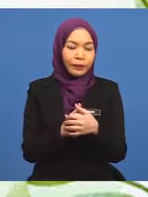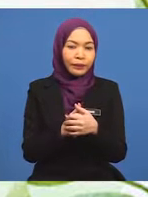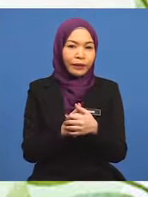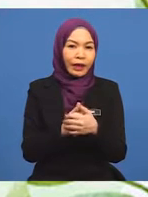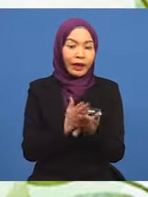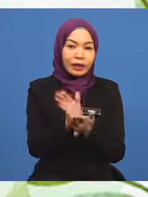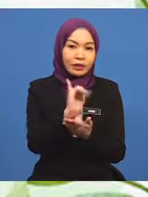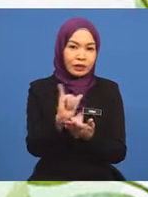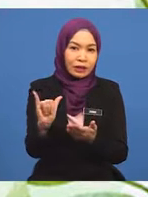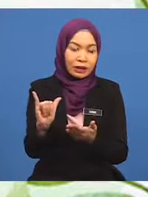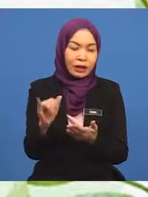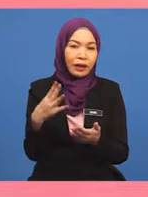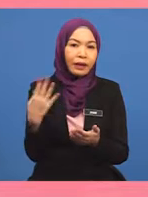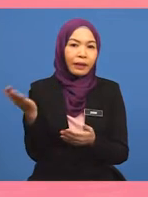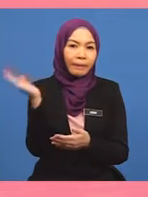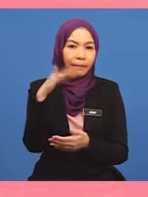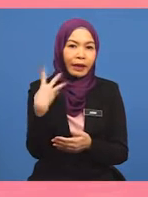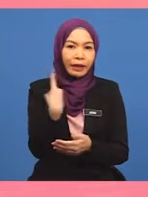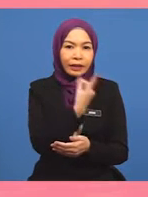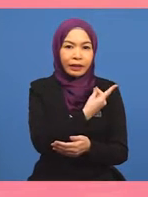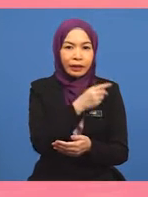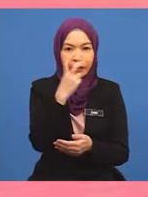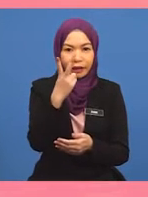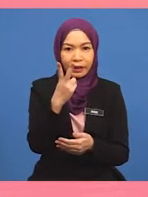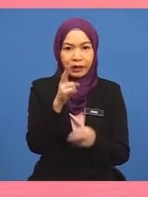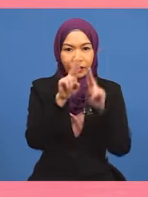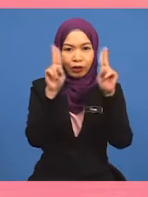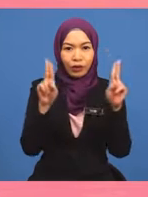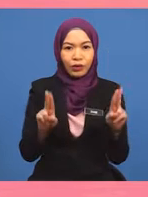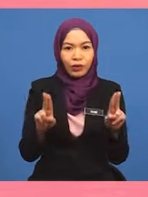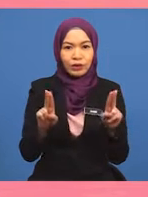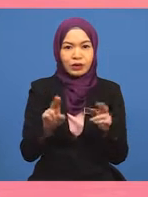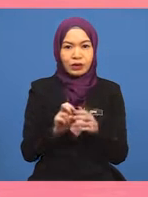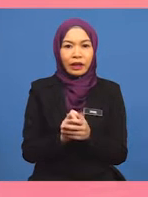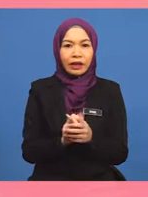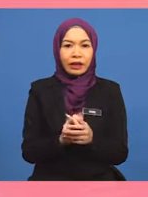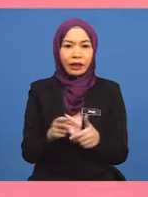Seterusnya, mari kita lihat uji minda yang kedua.